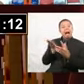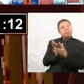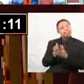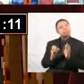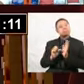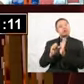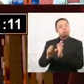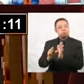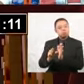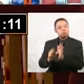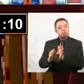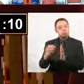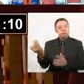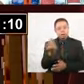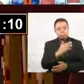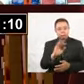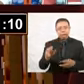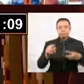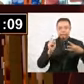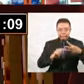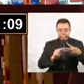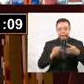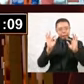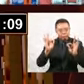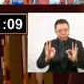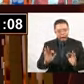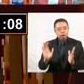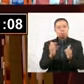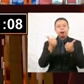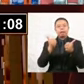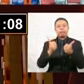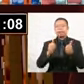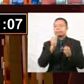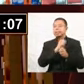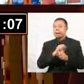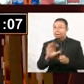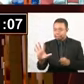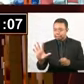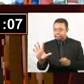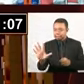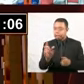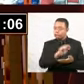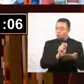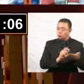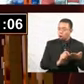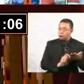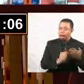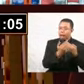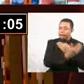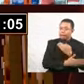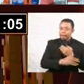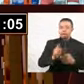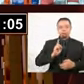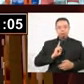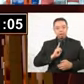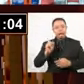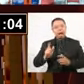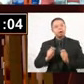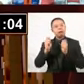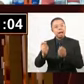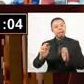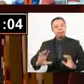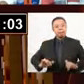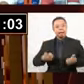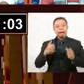transportasinya yang ketiga akses pendidikan berkualitas yang gratis sekolah negeri dan swasta pakai beasiswa